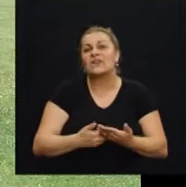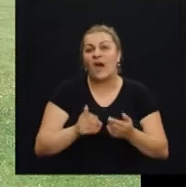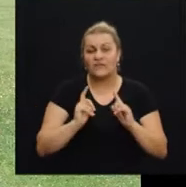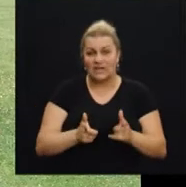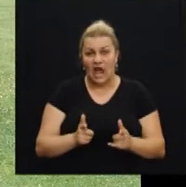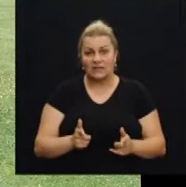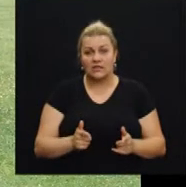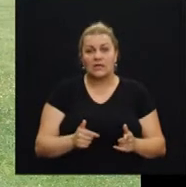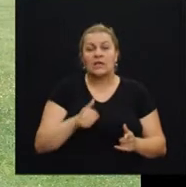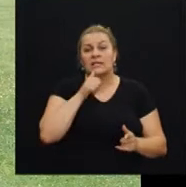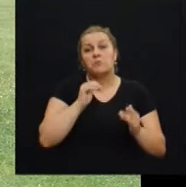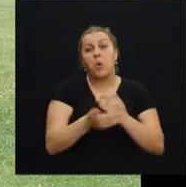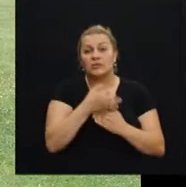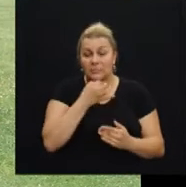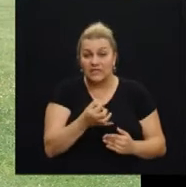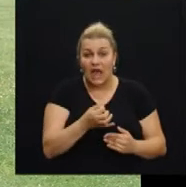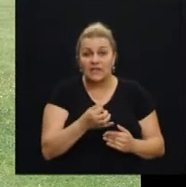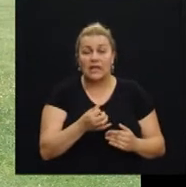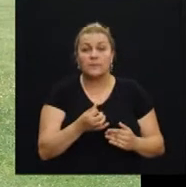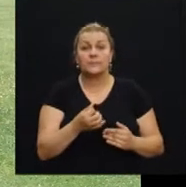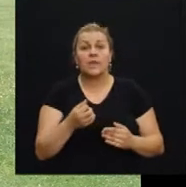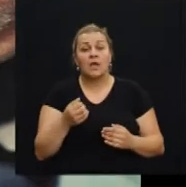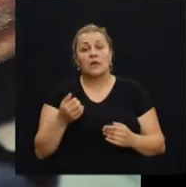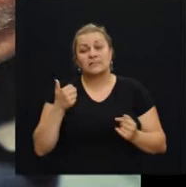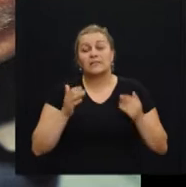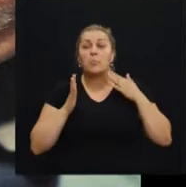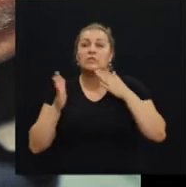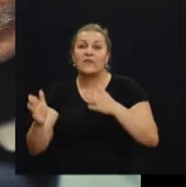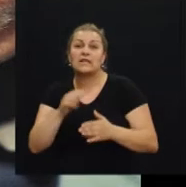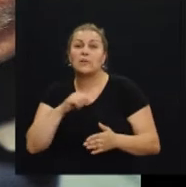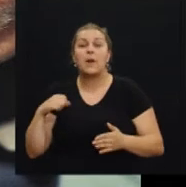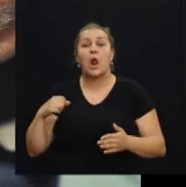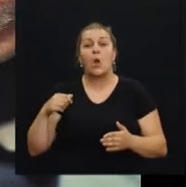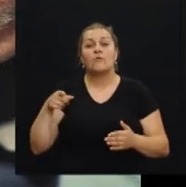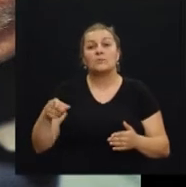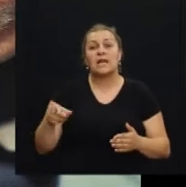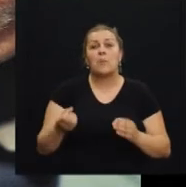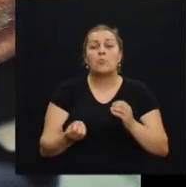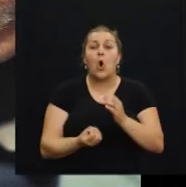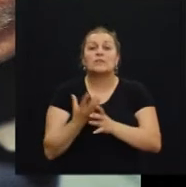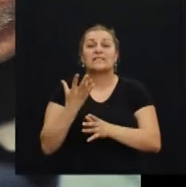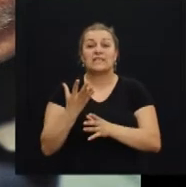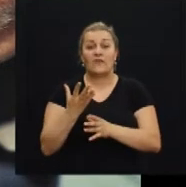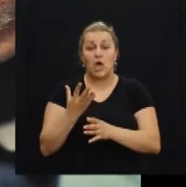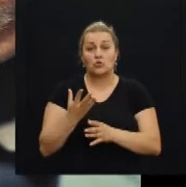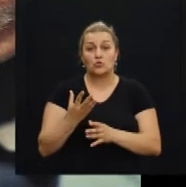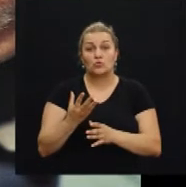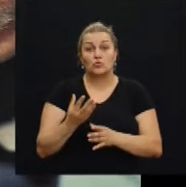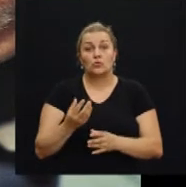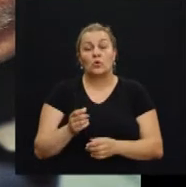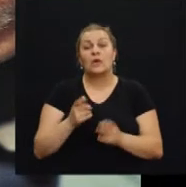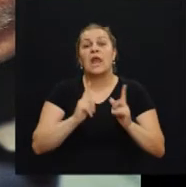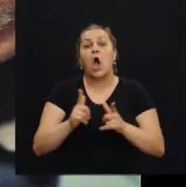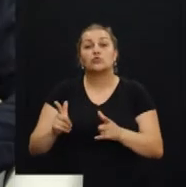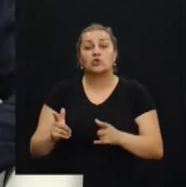ajmo reći pod pitanje, posvetimo se malo tom samom prvom osnivanju te, ajmo reći,